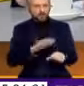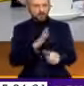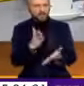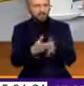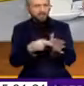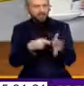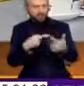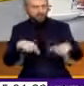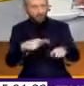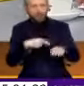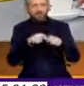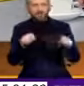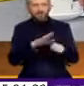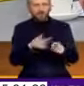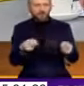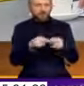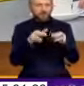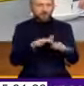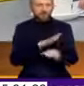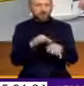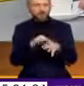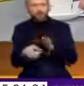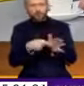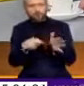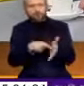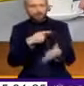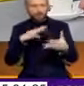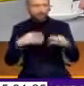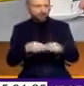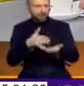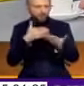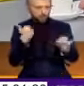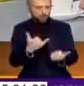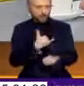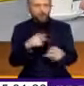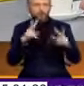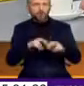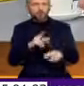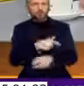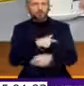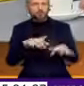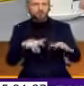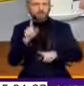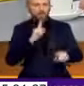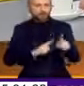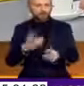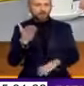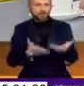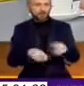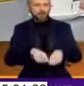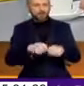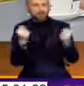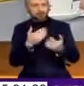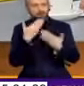органом. Ми не відкриваємо кримінальних справ, не ведемо слідство, не виносимо вироків. Ми розглядаємо, як депутати місцевої ради, ймовірні